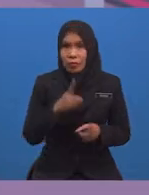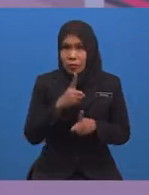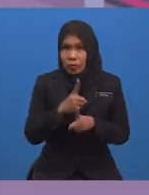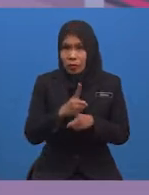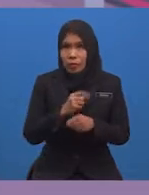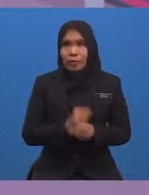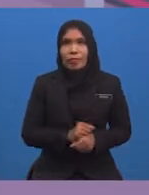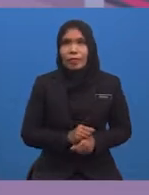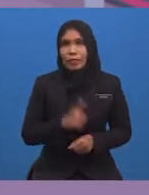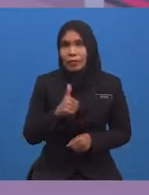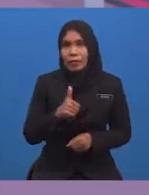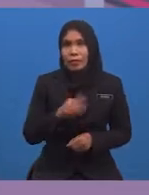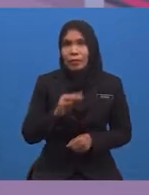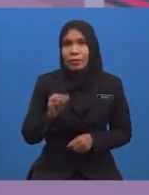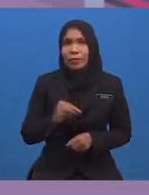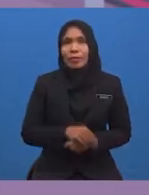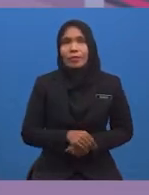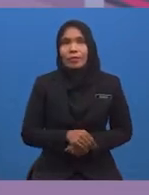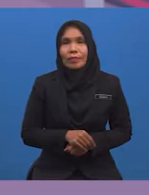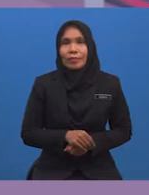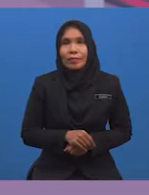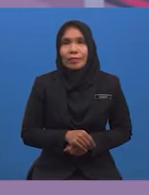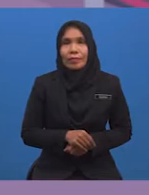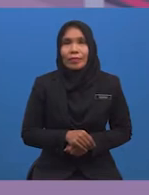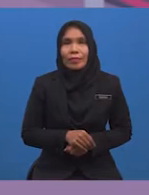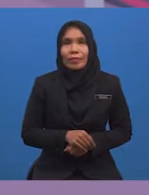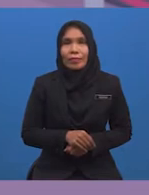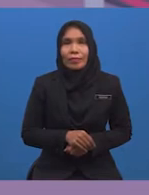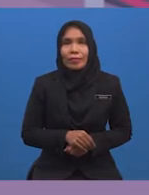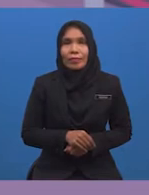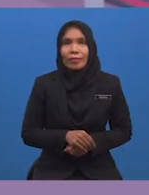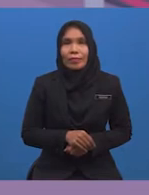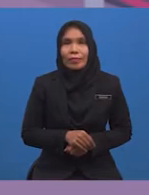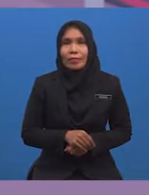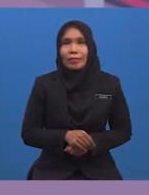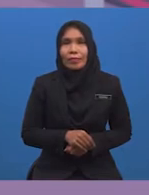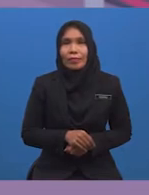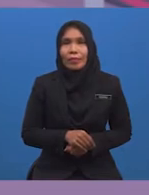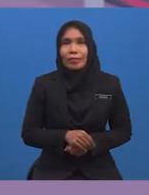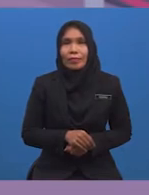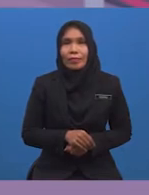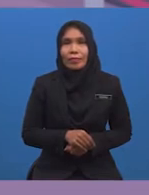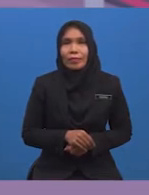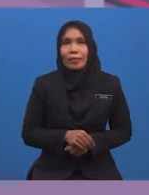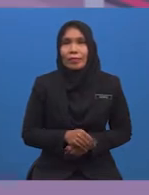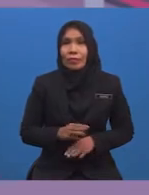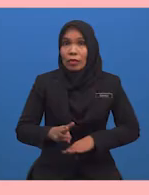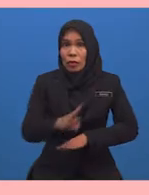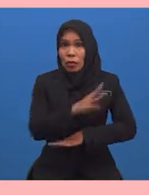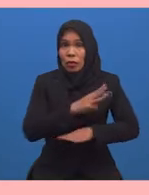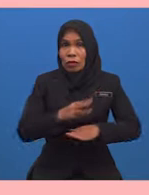Betul. Bagus, murid-murid. Antara kawasan pinggir laut yang sesuai untuk pelancongan